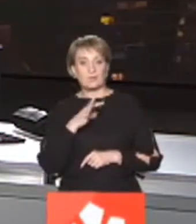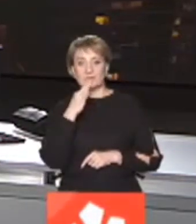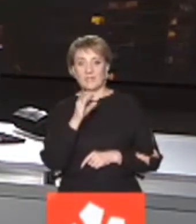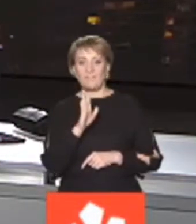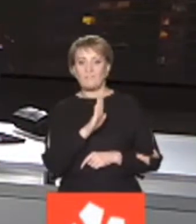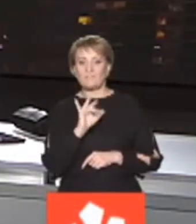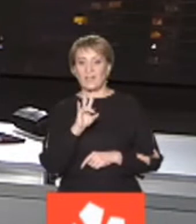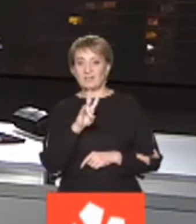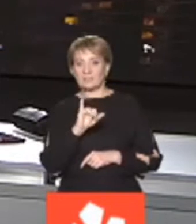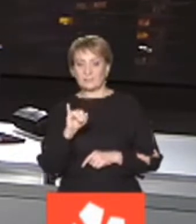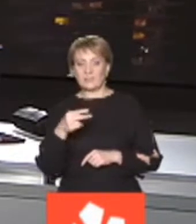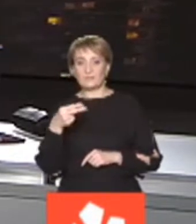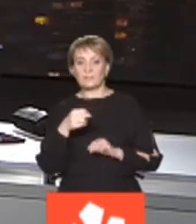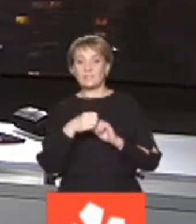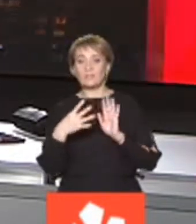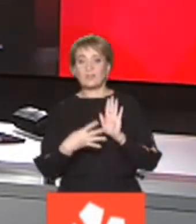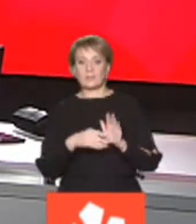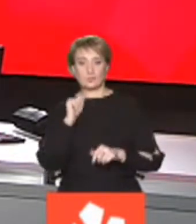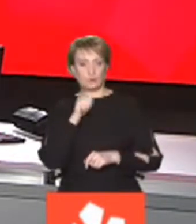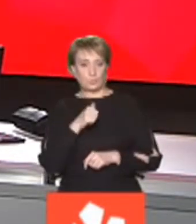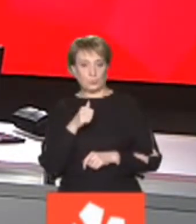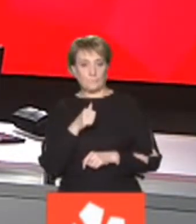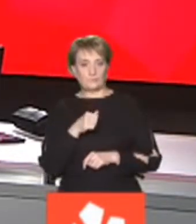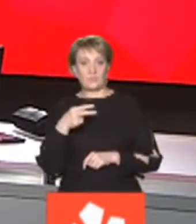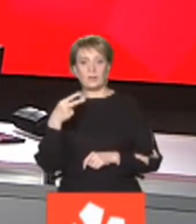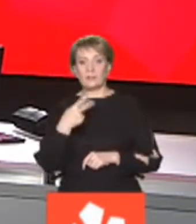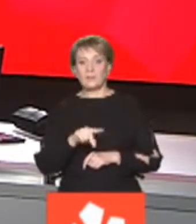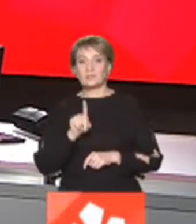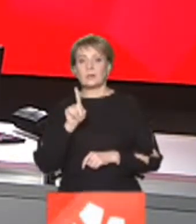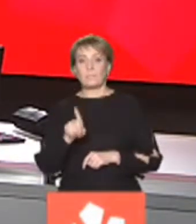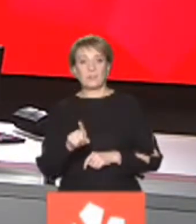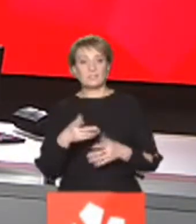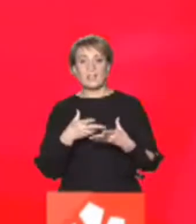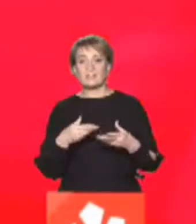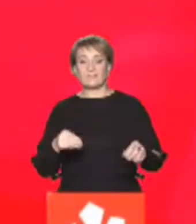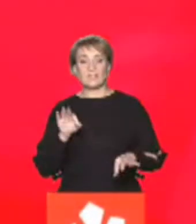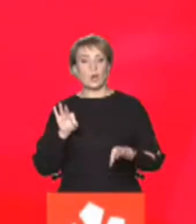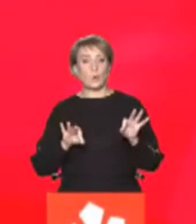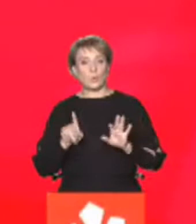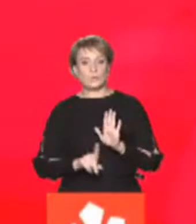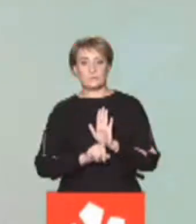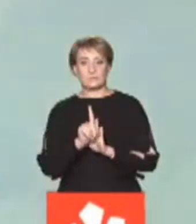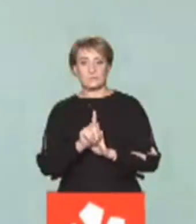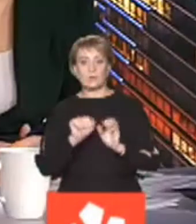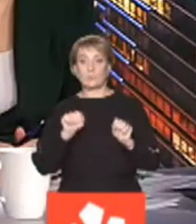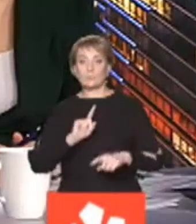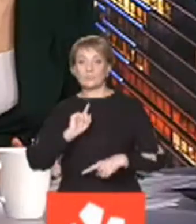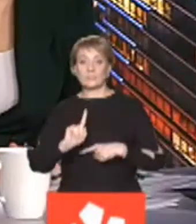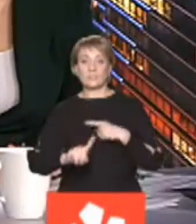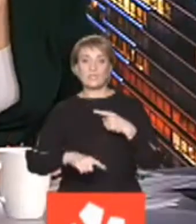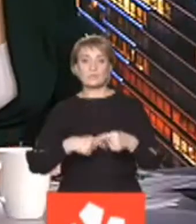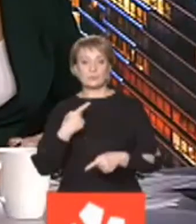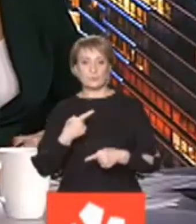вересні 2019 року, здається. Ну, тому вже в 2021-му, але вже не весна, а осінь прийде. А може на наступну весну будуть